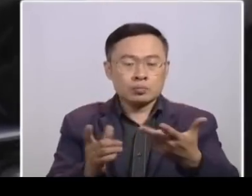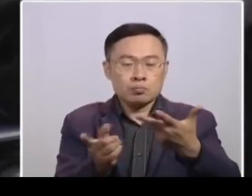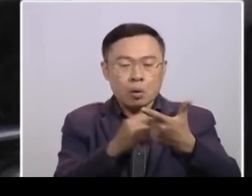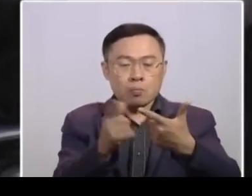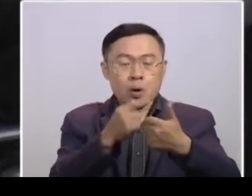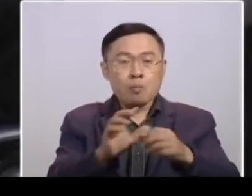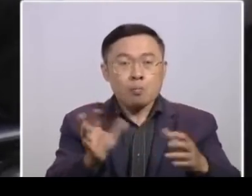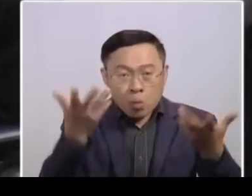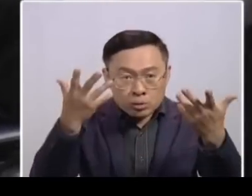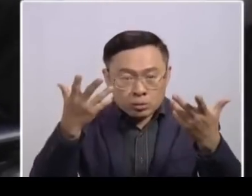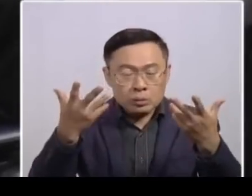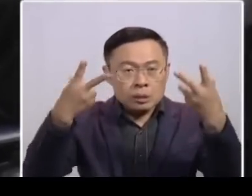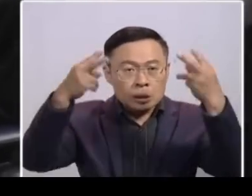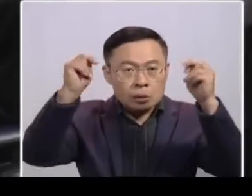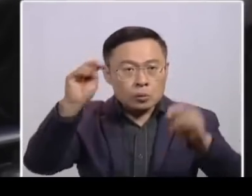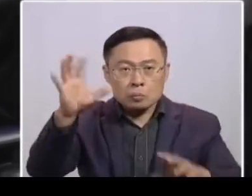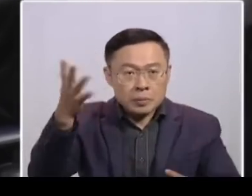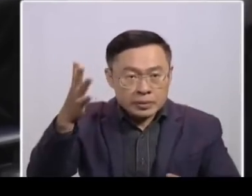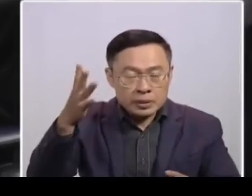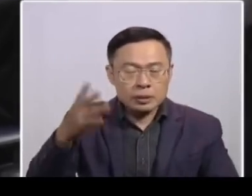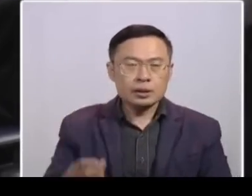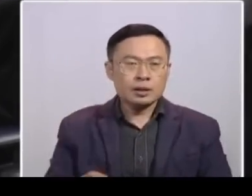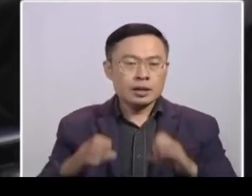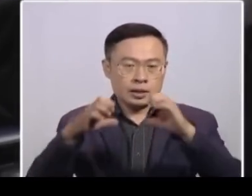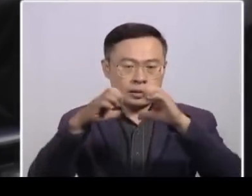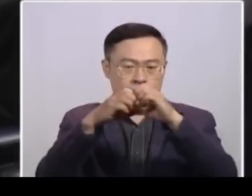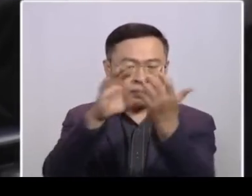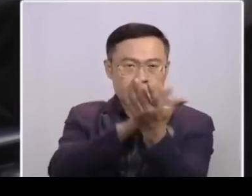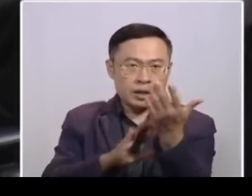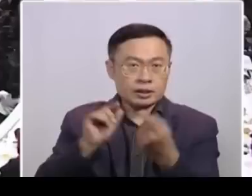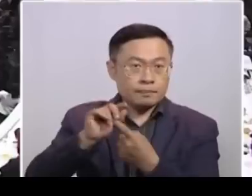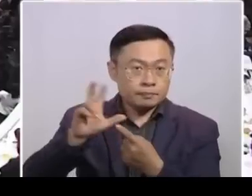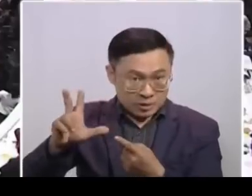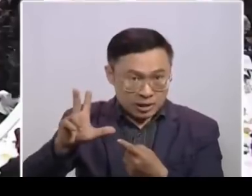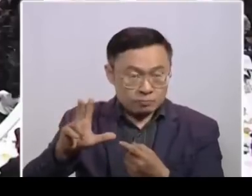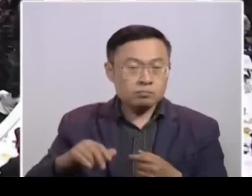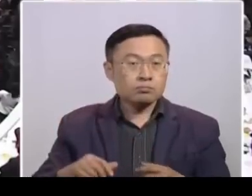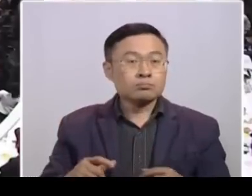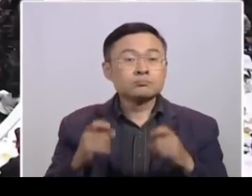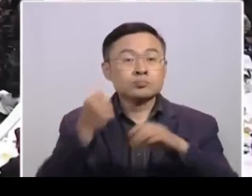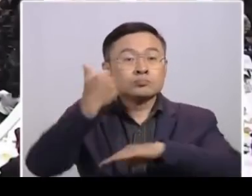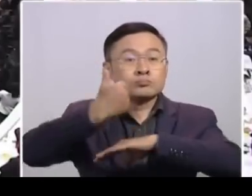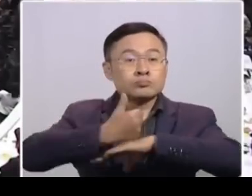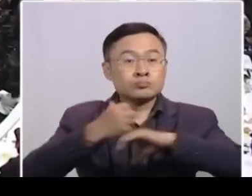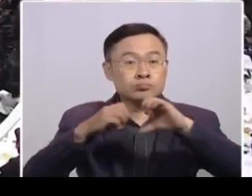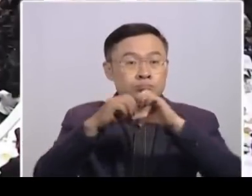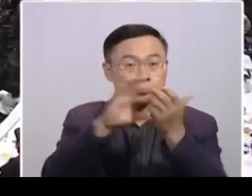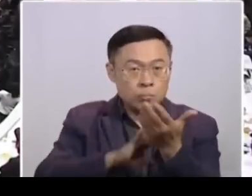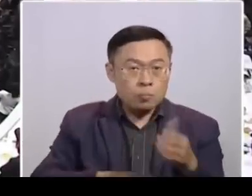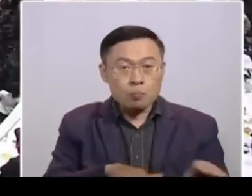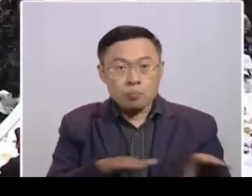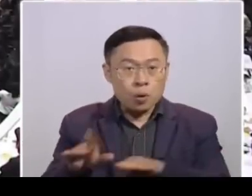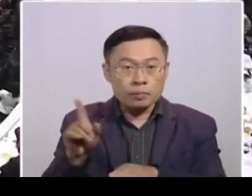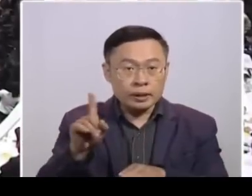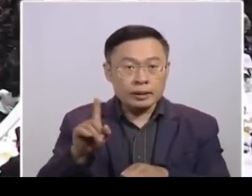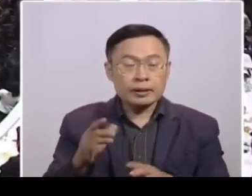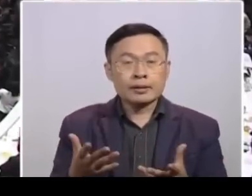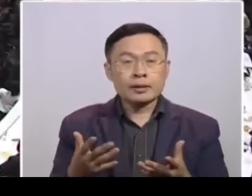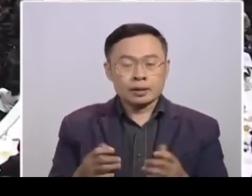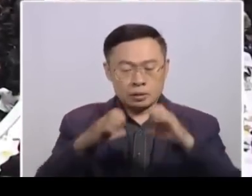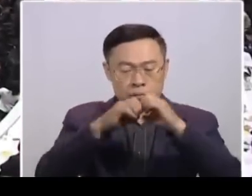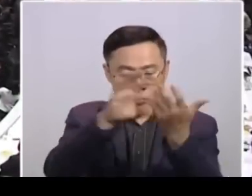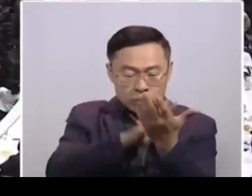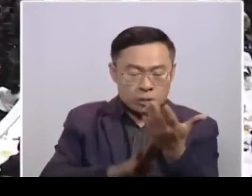อนและยืนยันว่าตอนนี้ยังไม่มีการพูดคุยกับทางพลเอกประวิตรนะคะยังไม่มีการประสานงานพูดคุยกันระหว่างพรรคการเมืองใดๆเลย